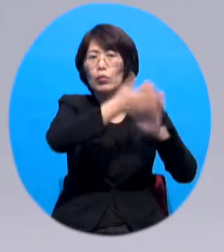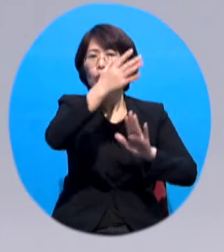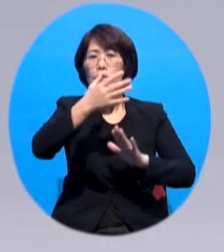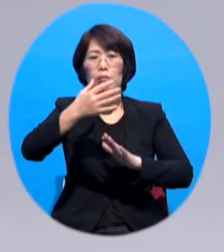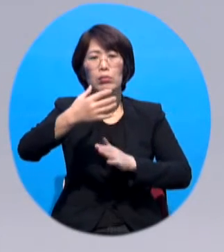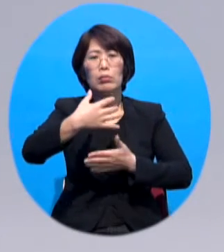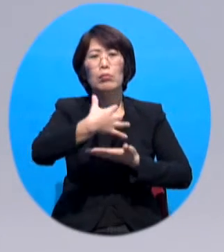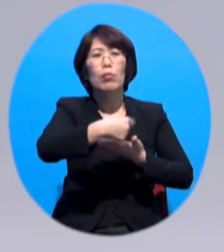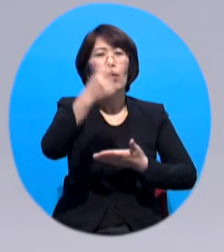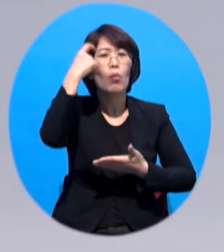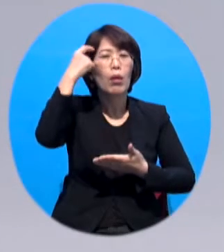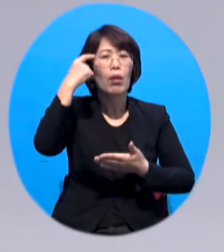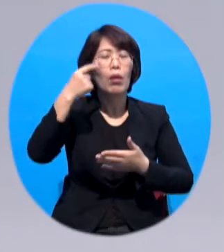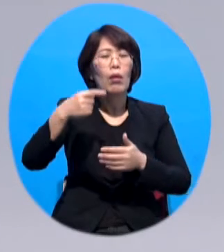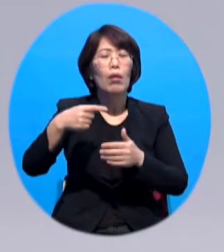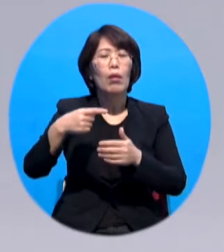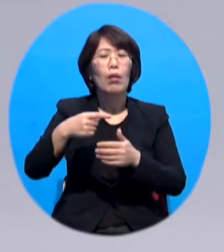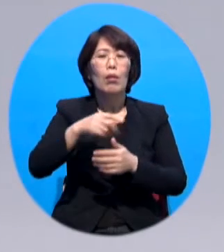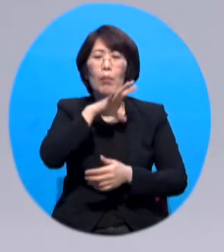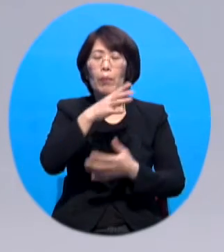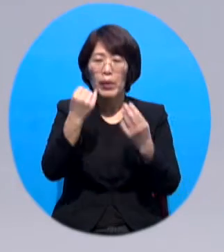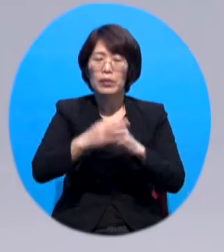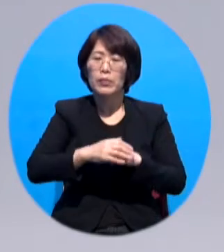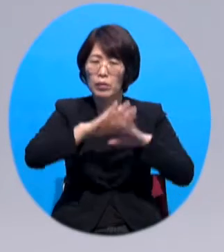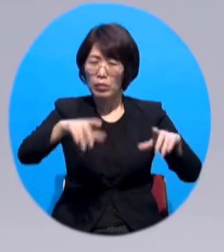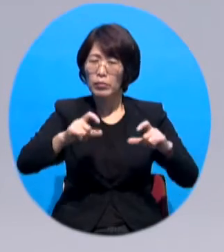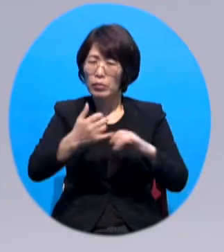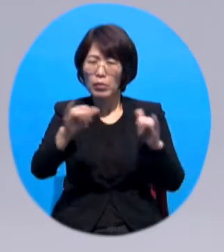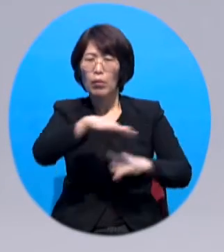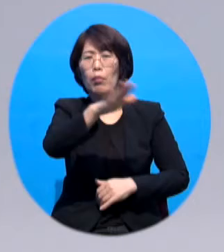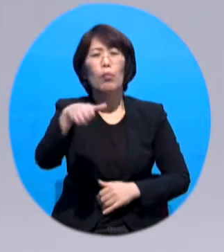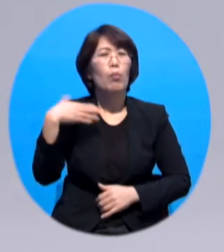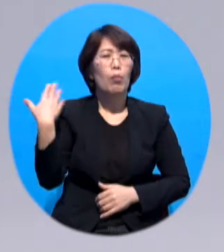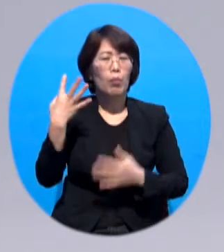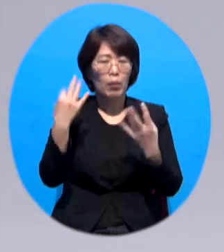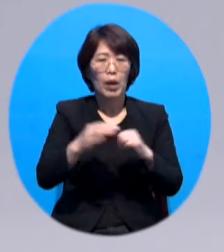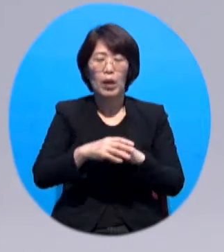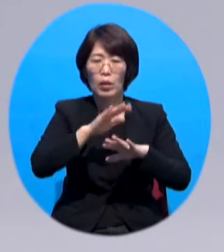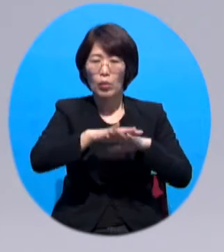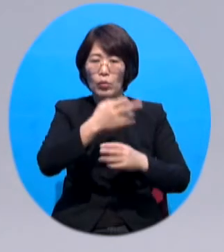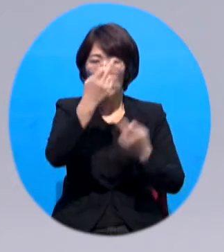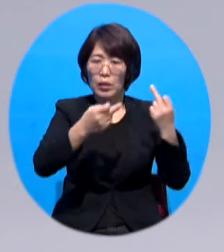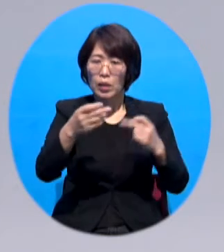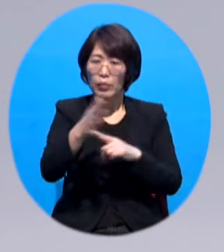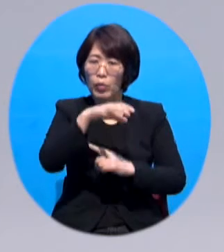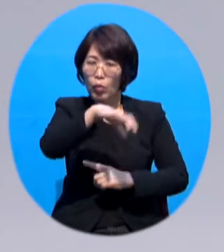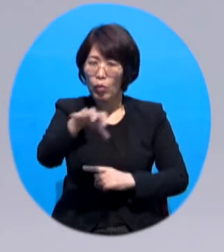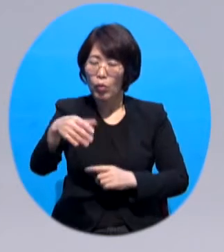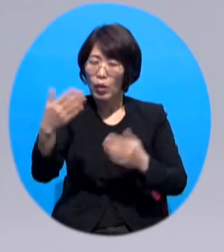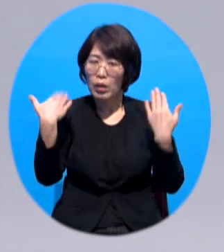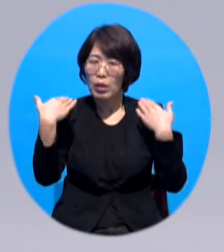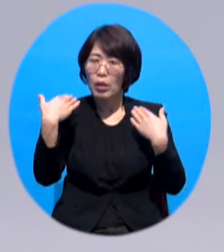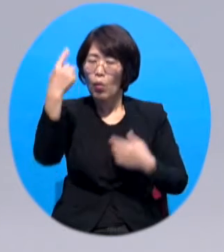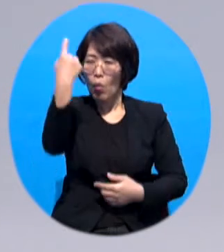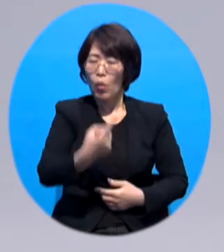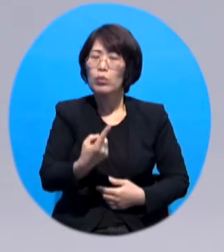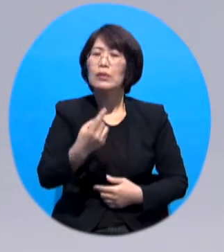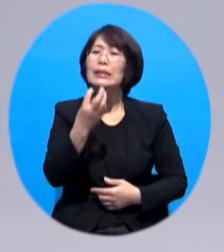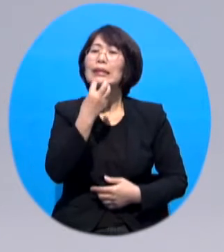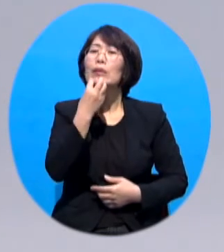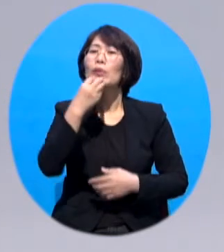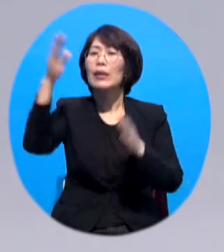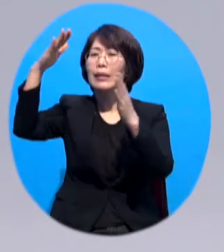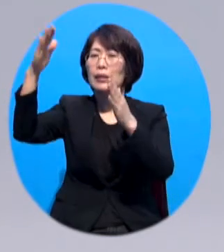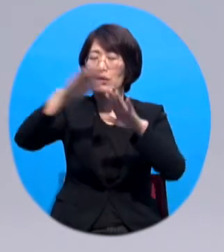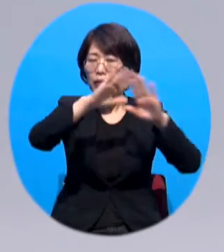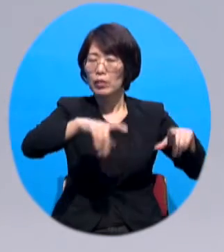언급하였습니다 지금 많은 전남도 님들이 모르고 계시는 게 있는데요 이 농사로 천 유학의 오늘은 서서울 아이들 체제 개 절반을